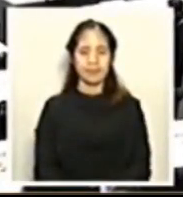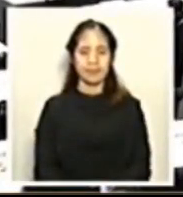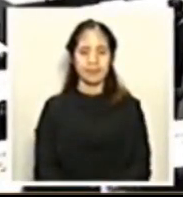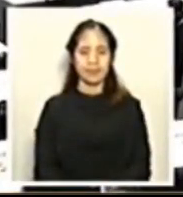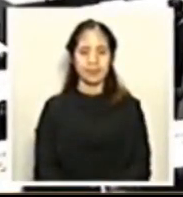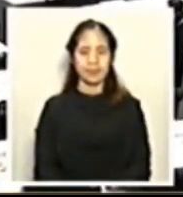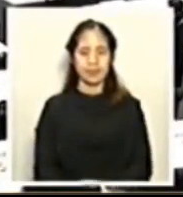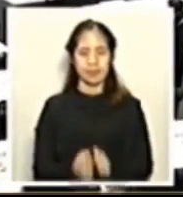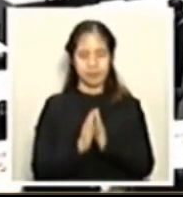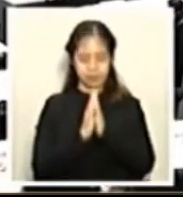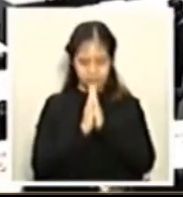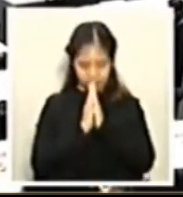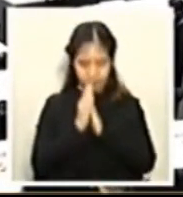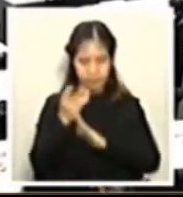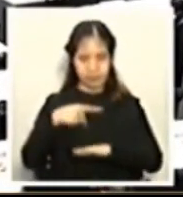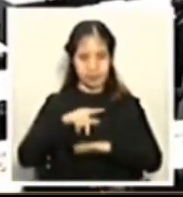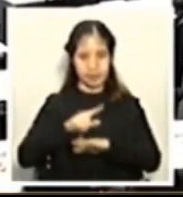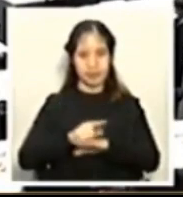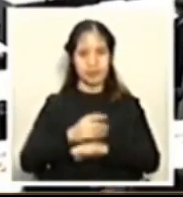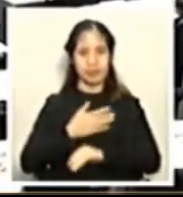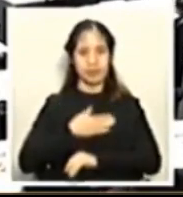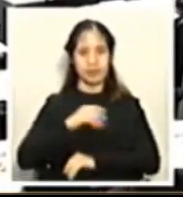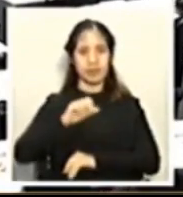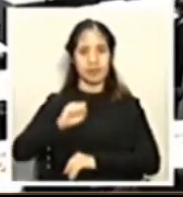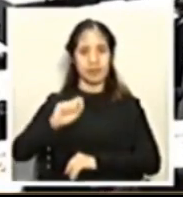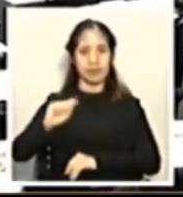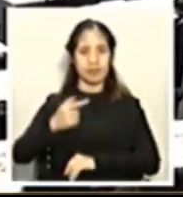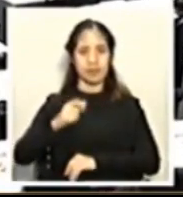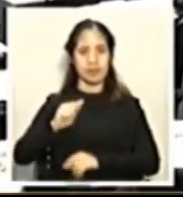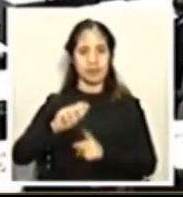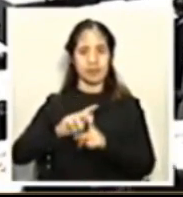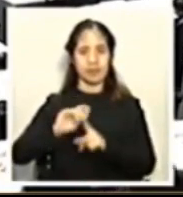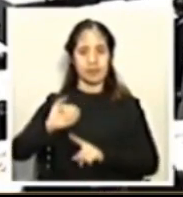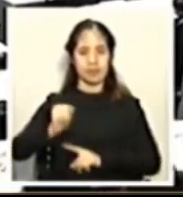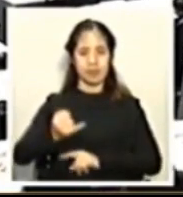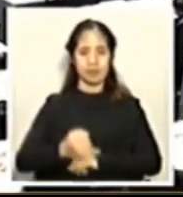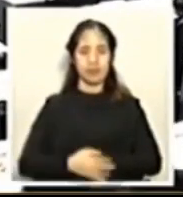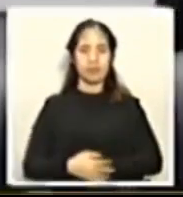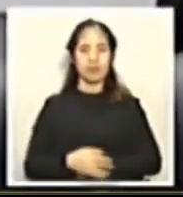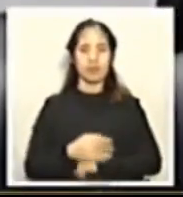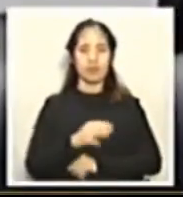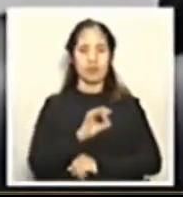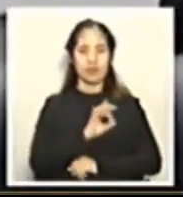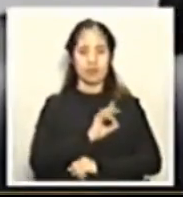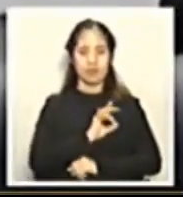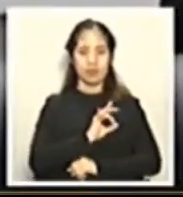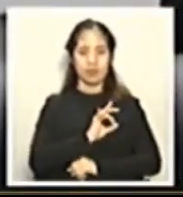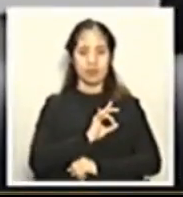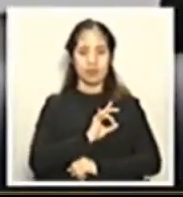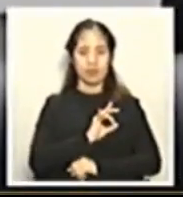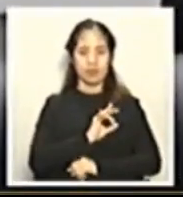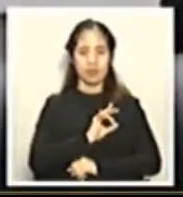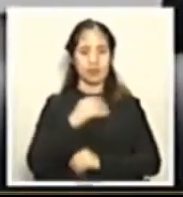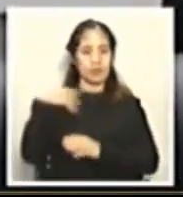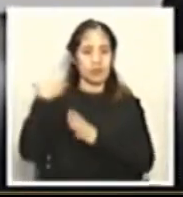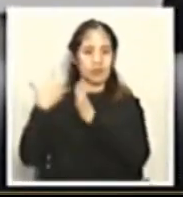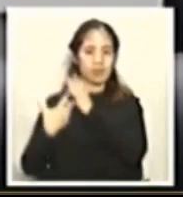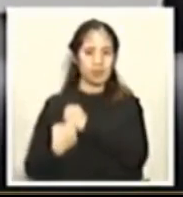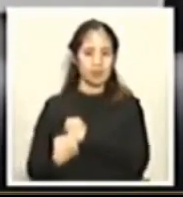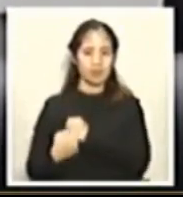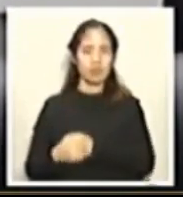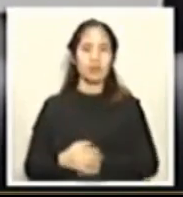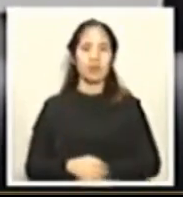ท่านประธานสภาที่เคารพกระผมองค์อาจคล้ามไพบูลย์สมาชิกสภาผู้แทนราษฎรพรรคประชาธิปัตย์แบบบัญชีราย